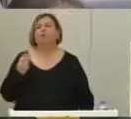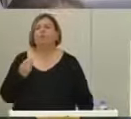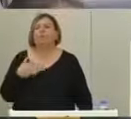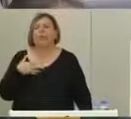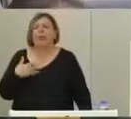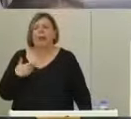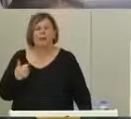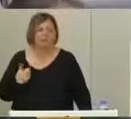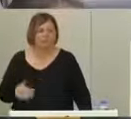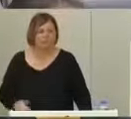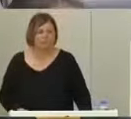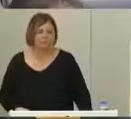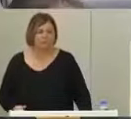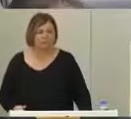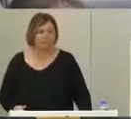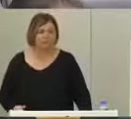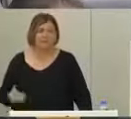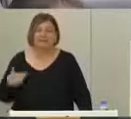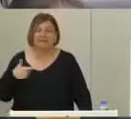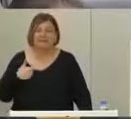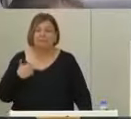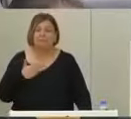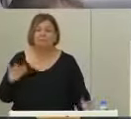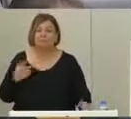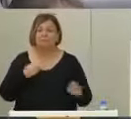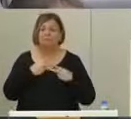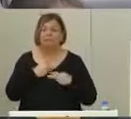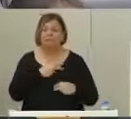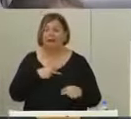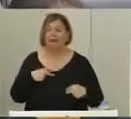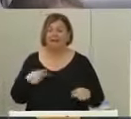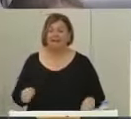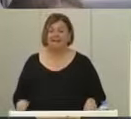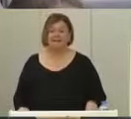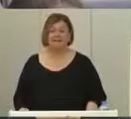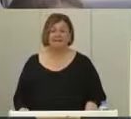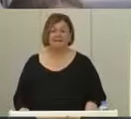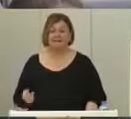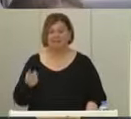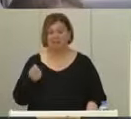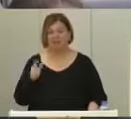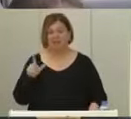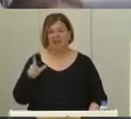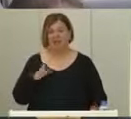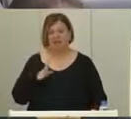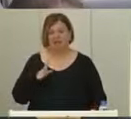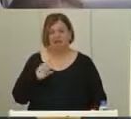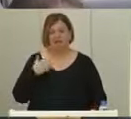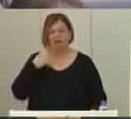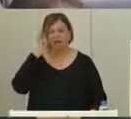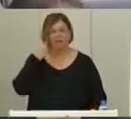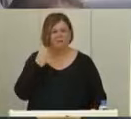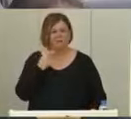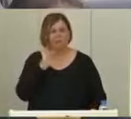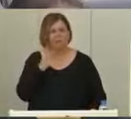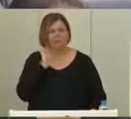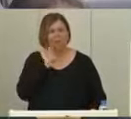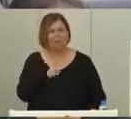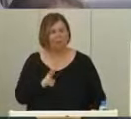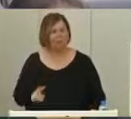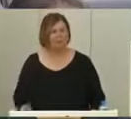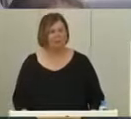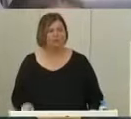ediyorum. İzmir Büyükşehir Belediyesi paraya ihtiyacı var muhtemelen. Öyle gözüküyor